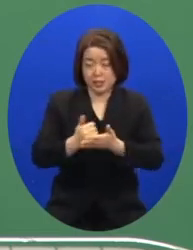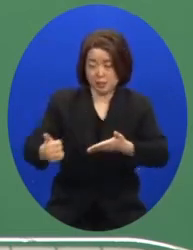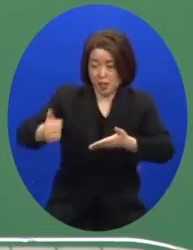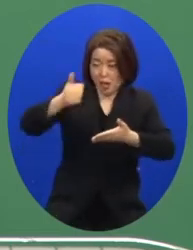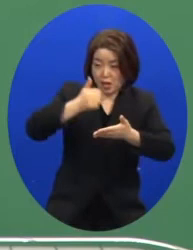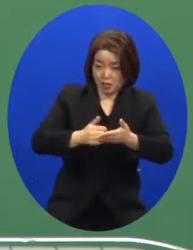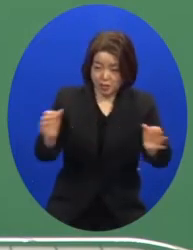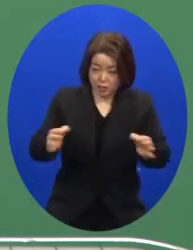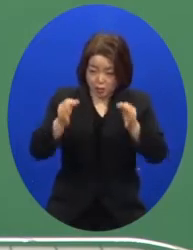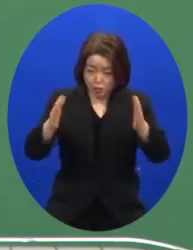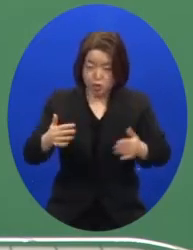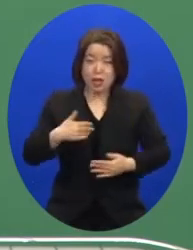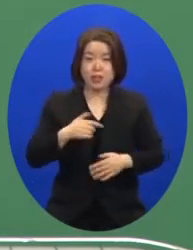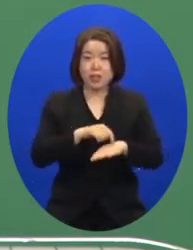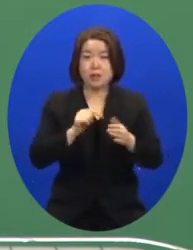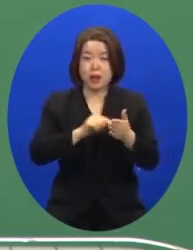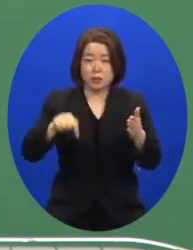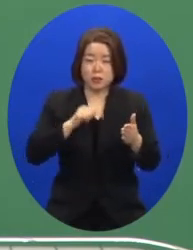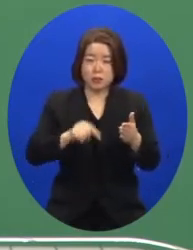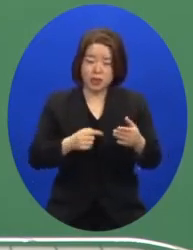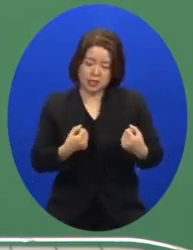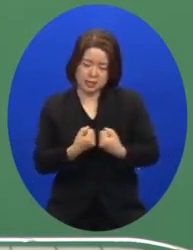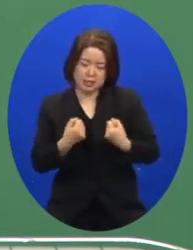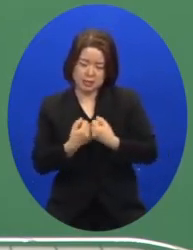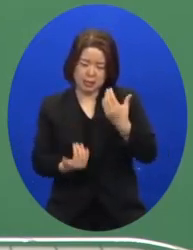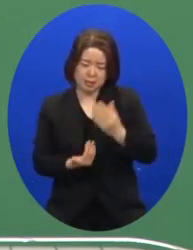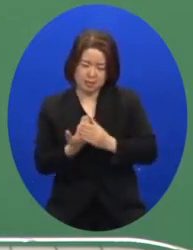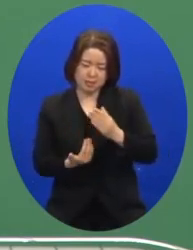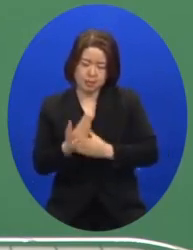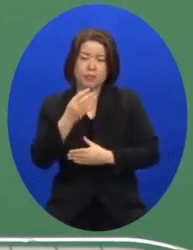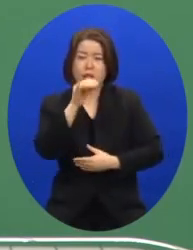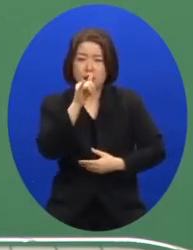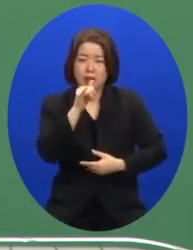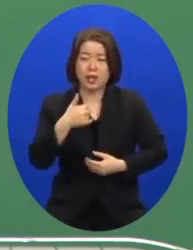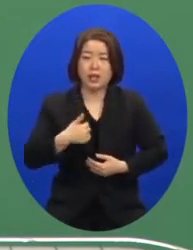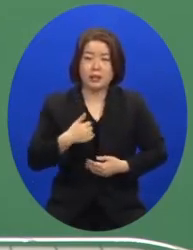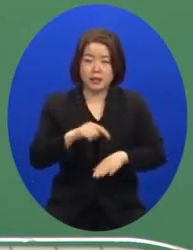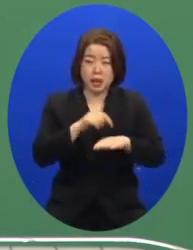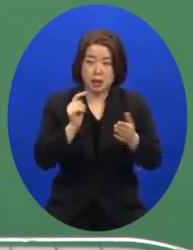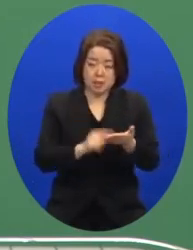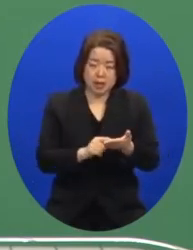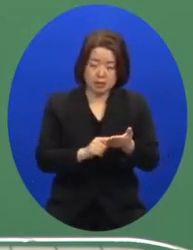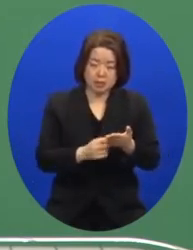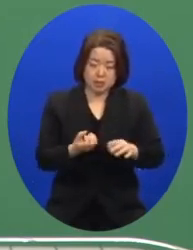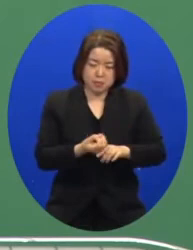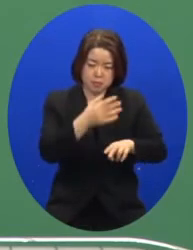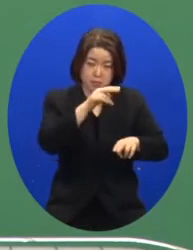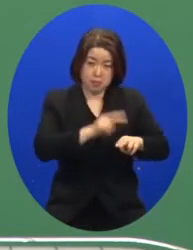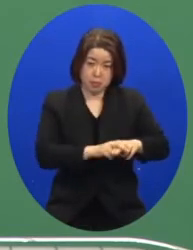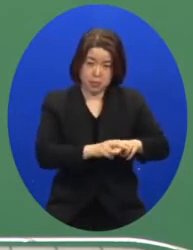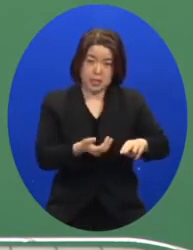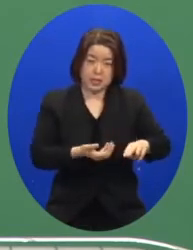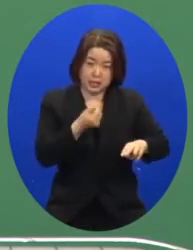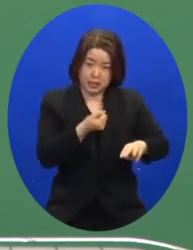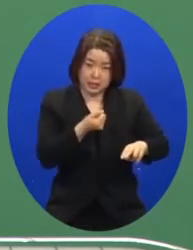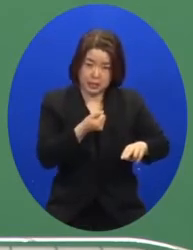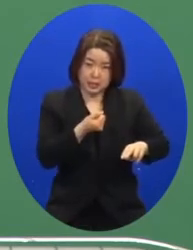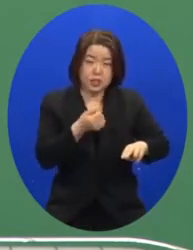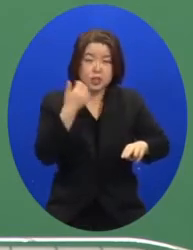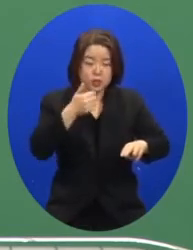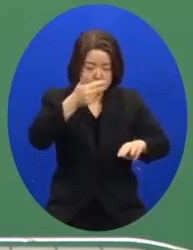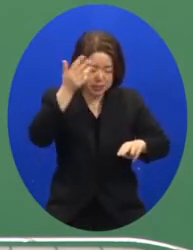안에는 우리 마음 안에는 싸움이 일어납니다 우리 마음에 보자 를 차지하고 있던